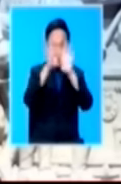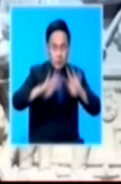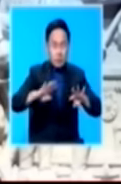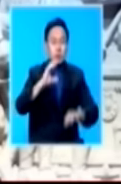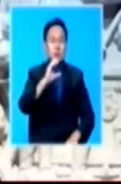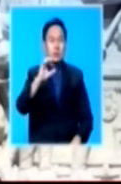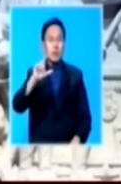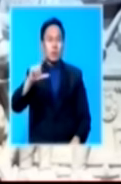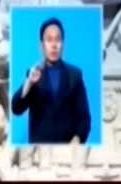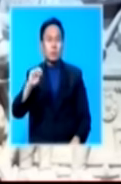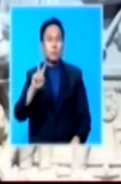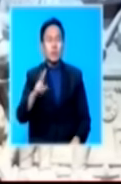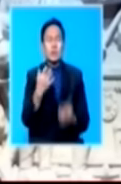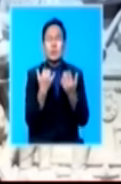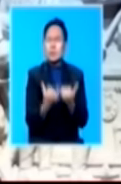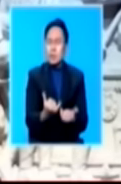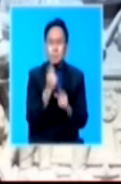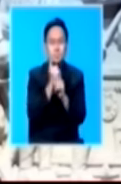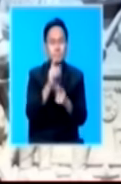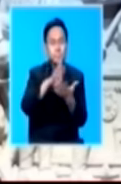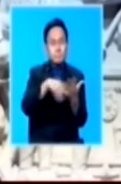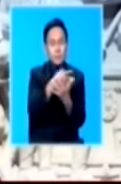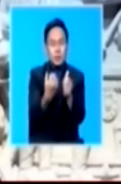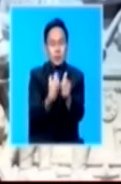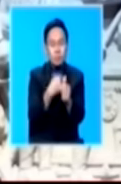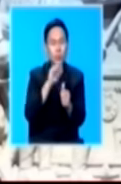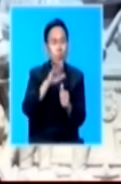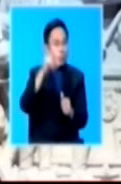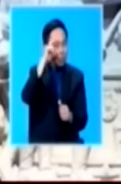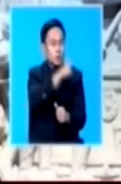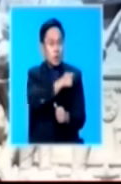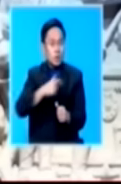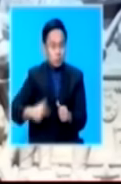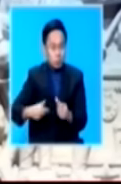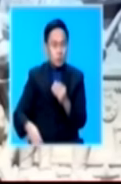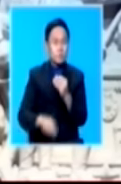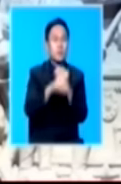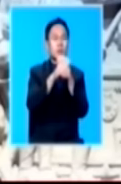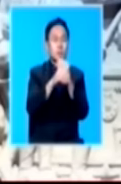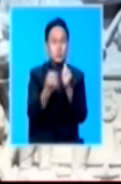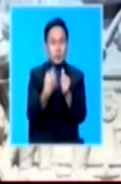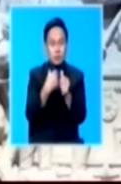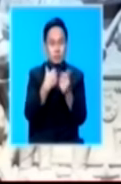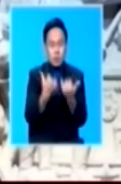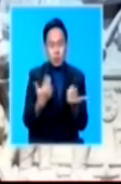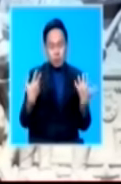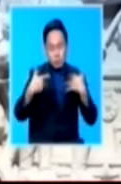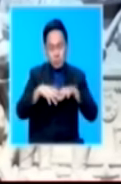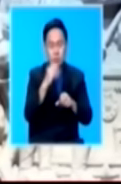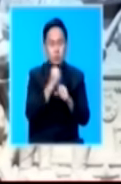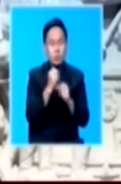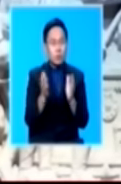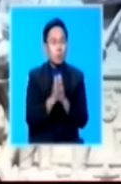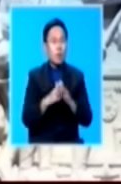หัวแล้วก็ได้นำหลักการประชารัฐเข้ามาเสริมนะครับเพื่อผสมผสานความร่วมมือระหว่างกันทั้งประชา